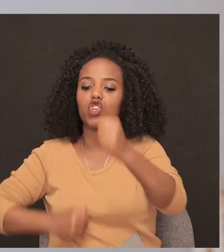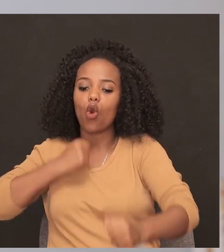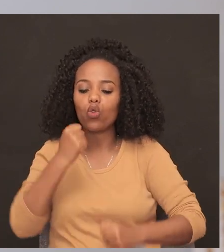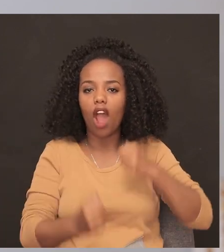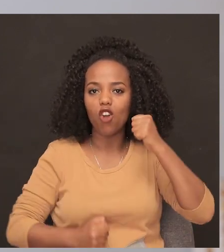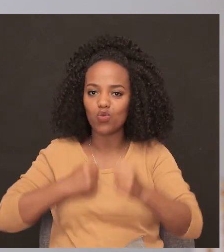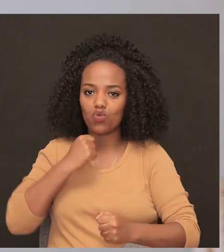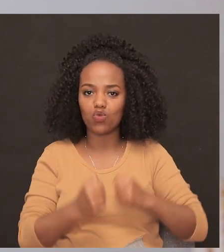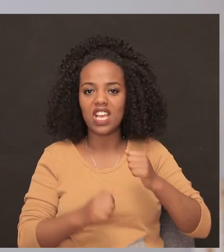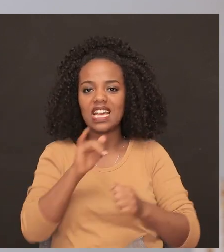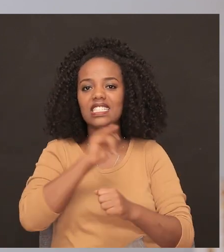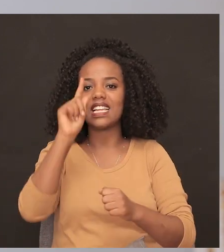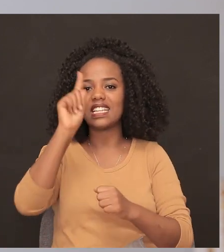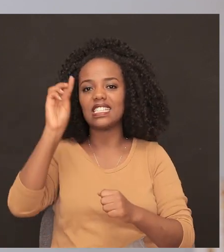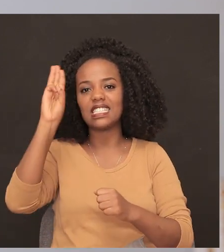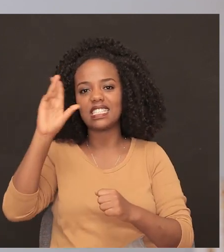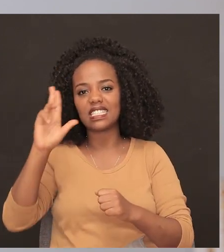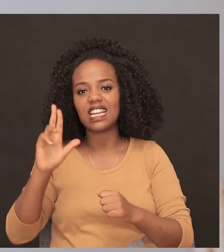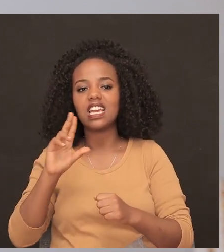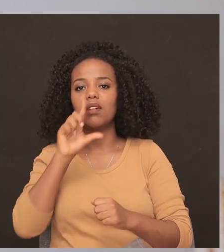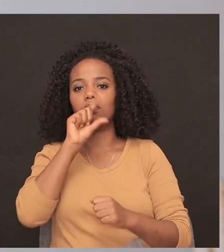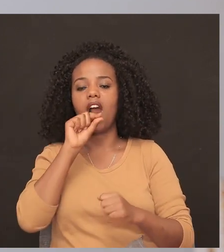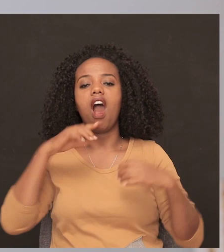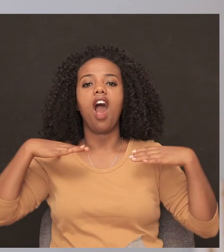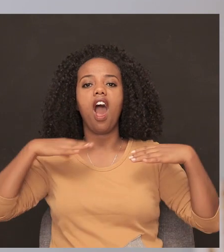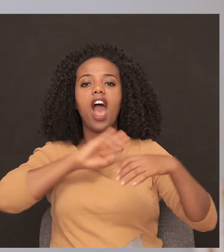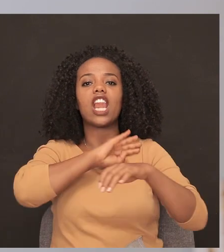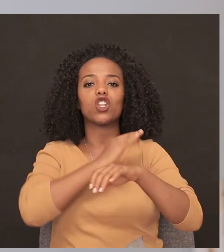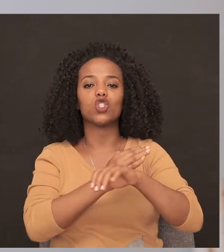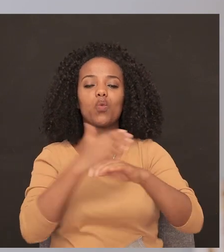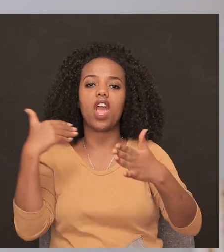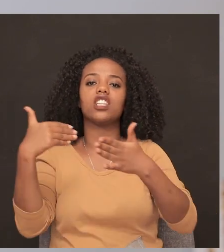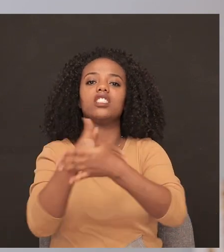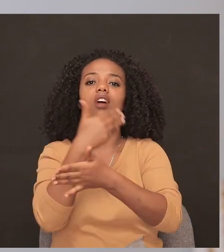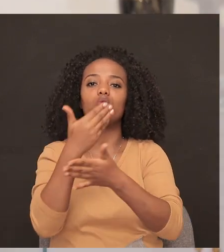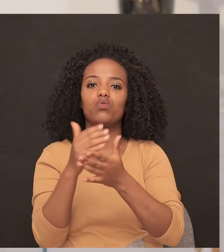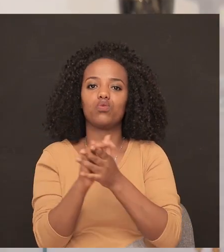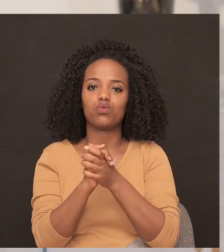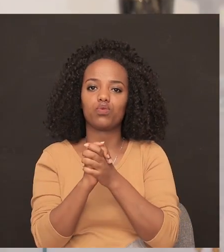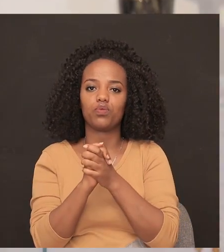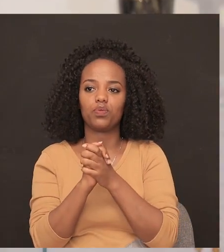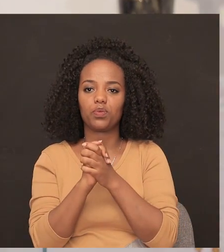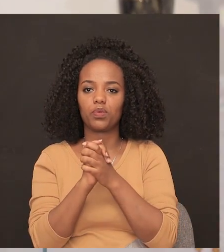ይሮጣሉ። እንደ ንስር ኃይላቸውን ምን ይላሉ? ያድሳሉ።